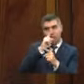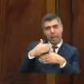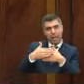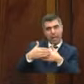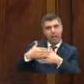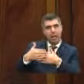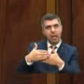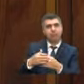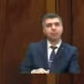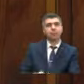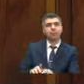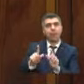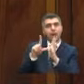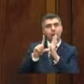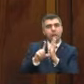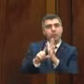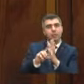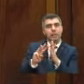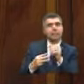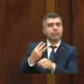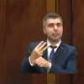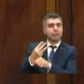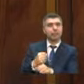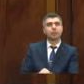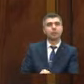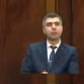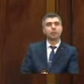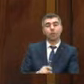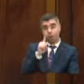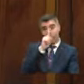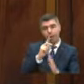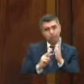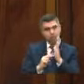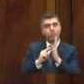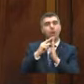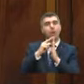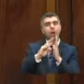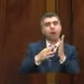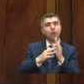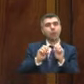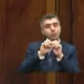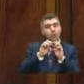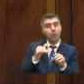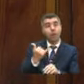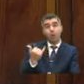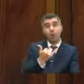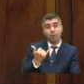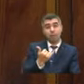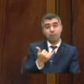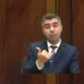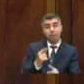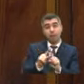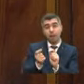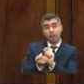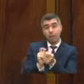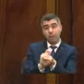في أفق هذا القانون كيعطينا 3 سنين، بالتالي إن شاء الله غادي نمشي تدريجيا لإنجاح هذا الورش اللي هو ورش هيكلي ومهم